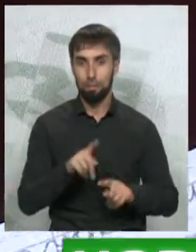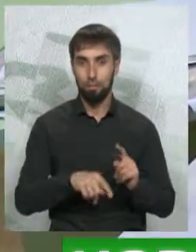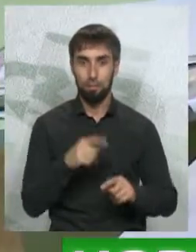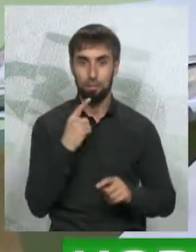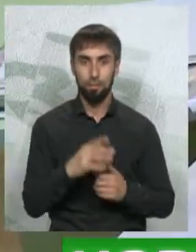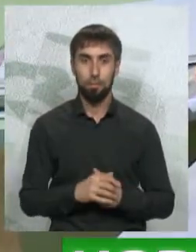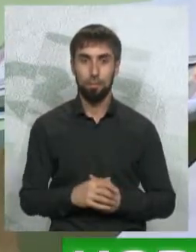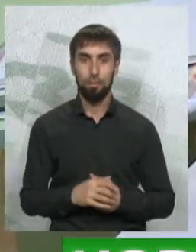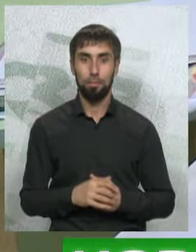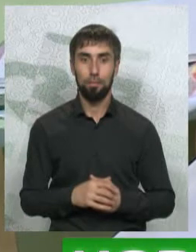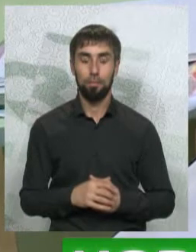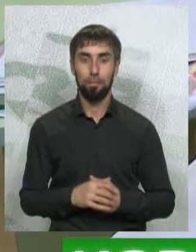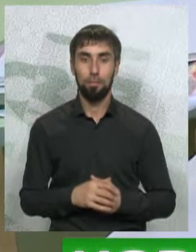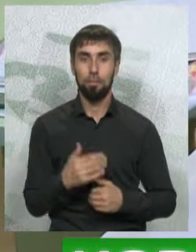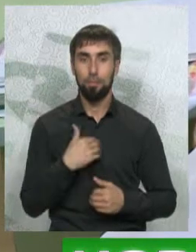языка.